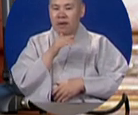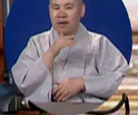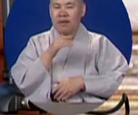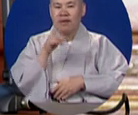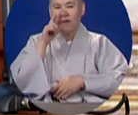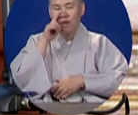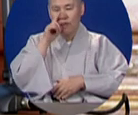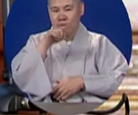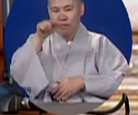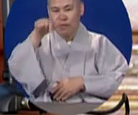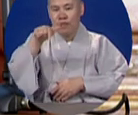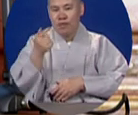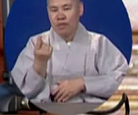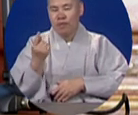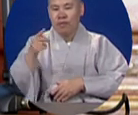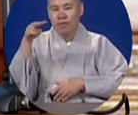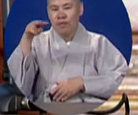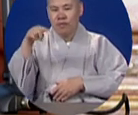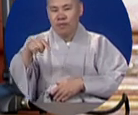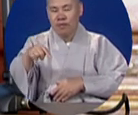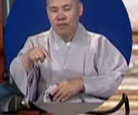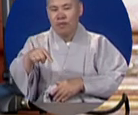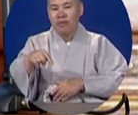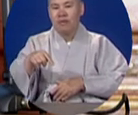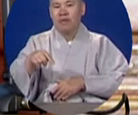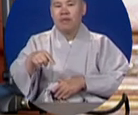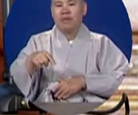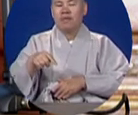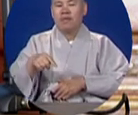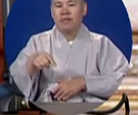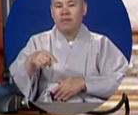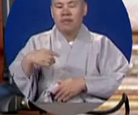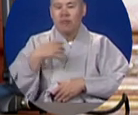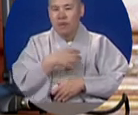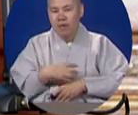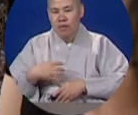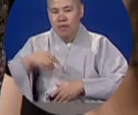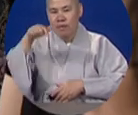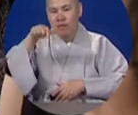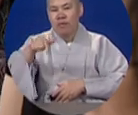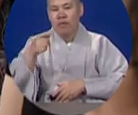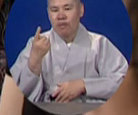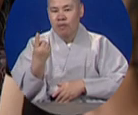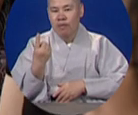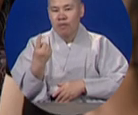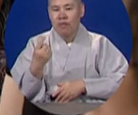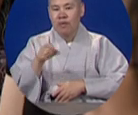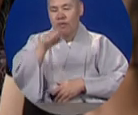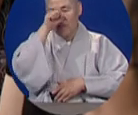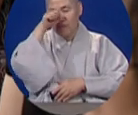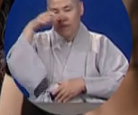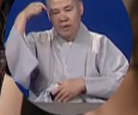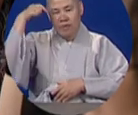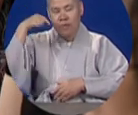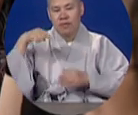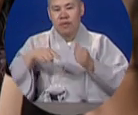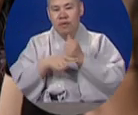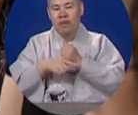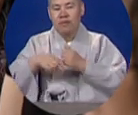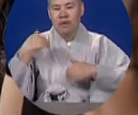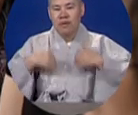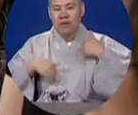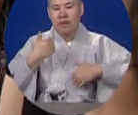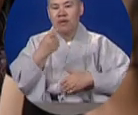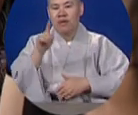게 고수죠 나쁘다고 느끼면 괴로울 것자 고수예요 좋다고 느끼면 절가울락자